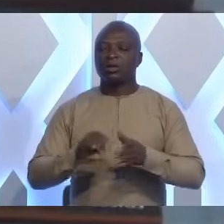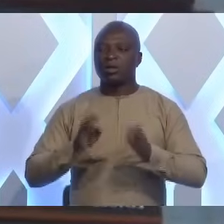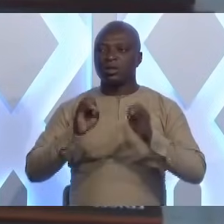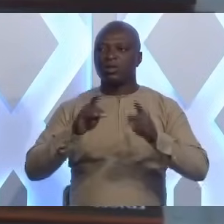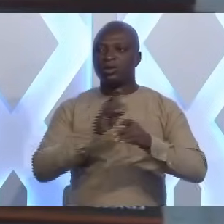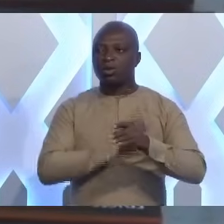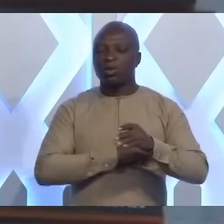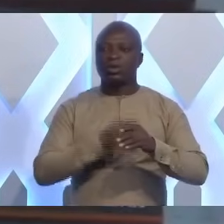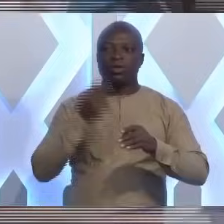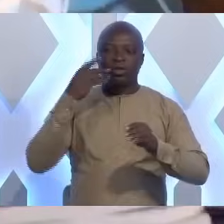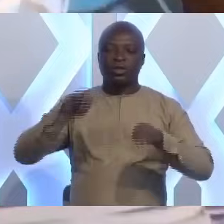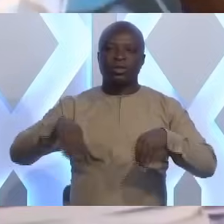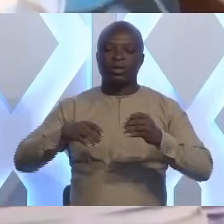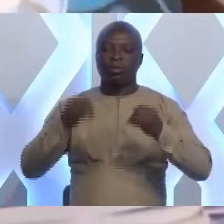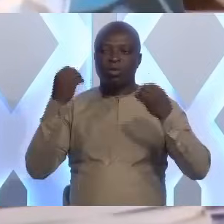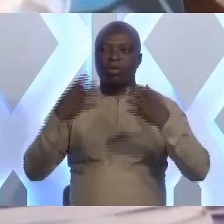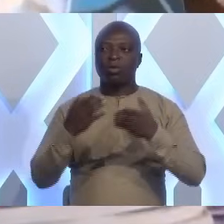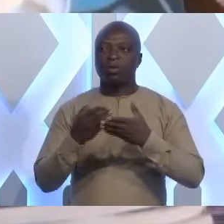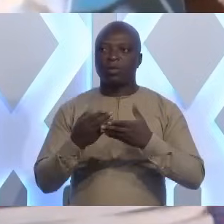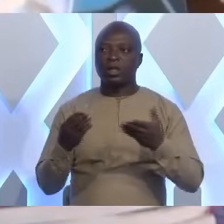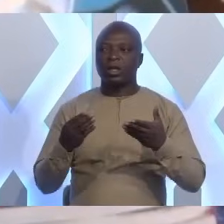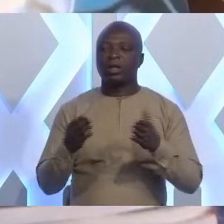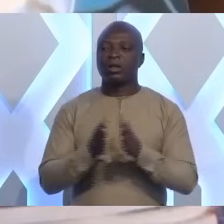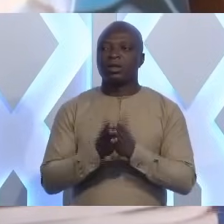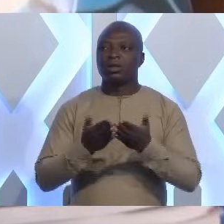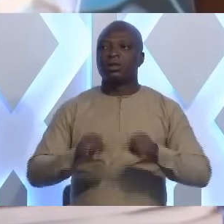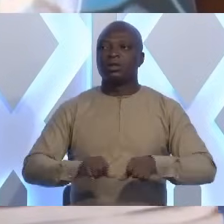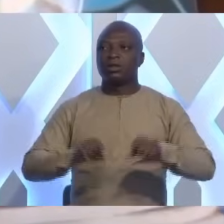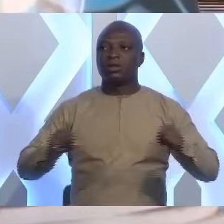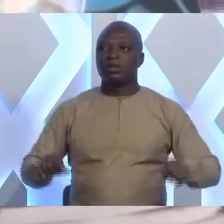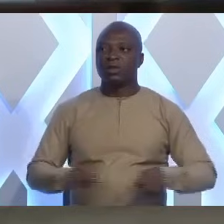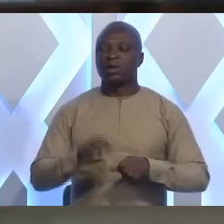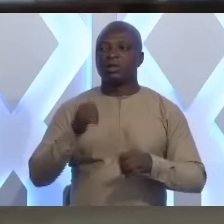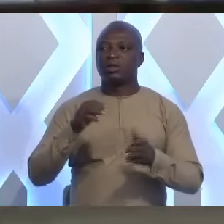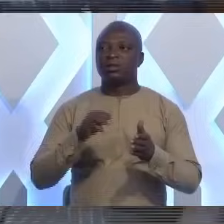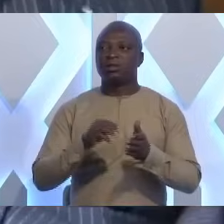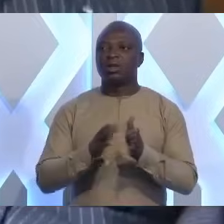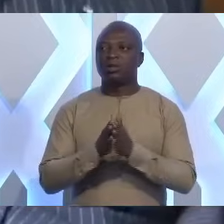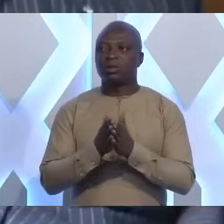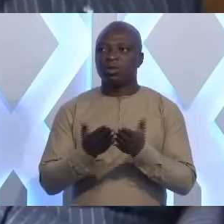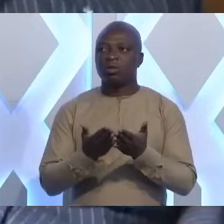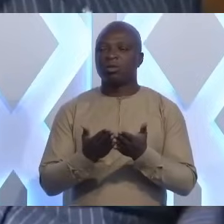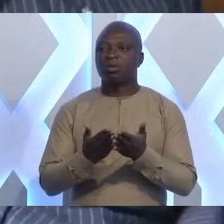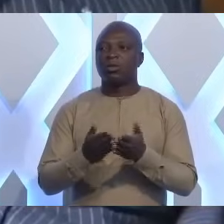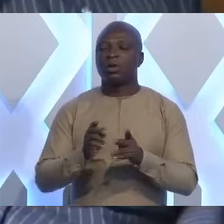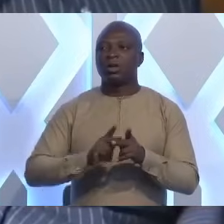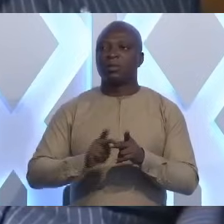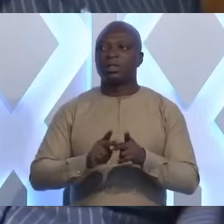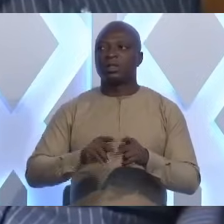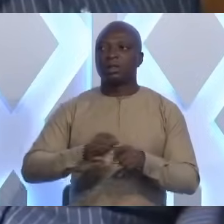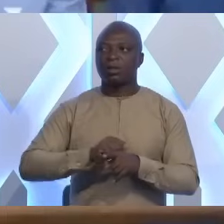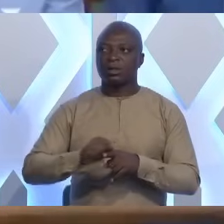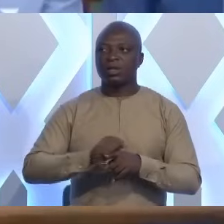se voient dotés d'un important lot d'ouvrages scientifiques, 10 000 documents, pour faciliter les pratiques d'apprentissage